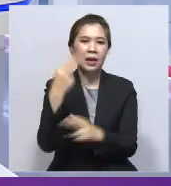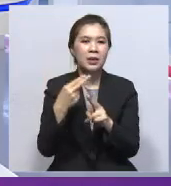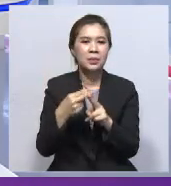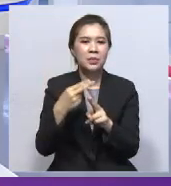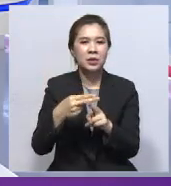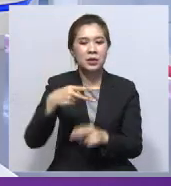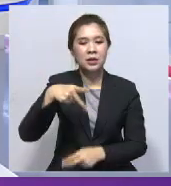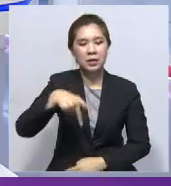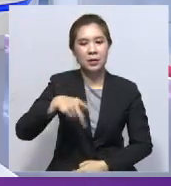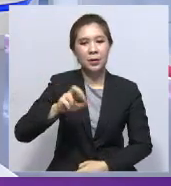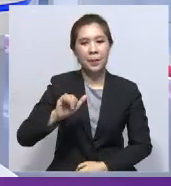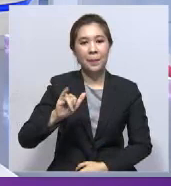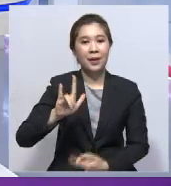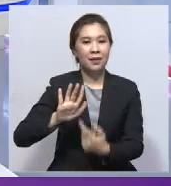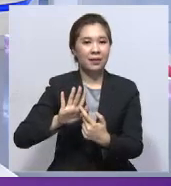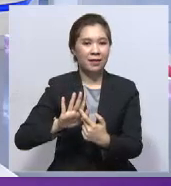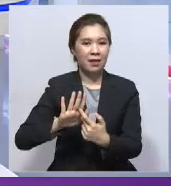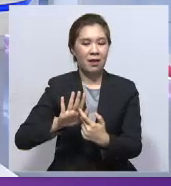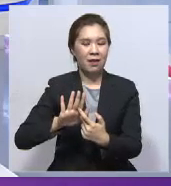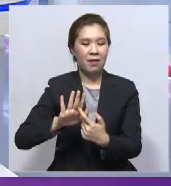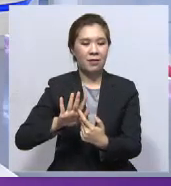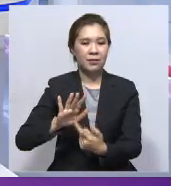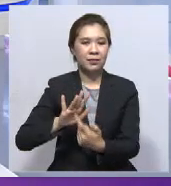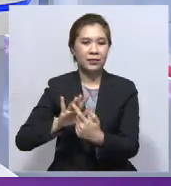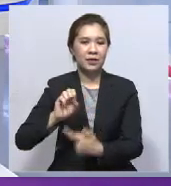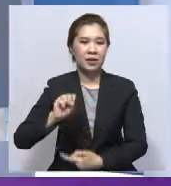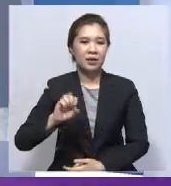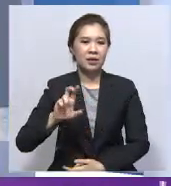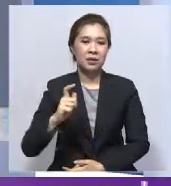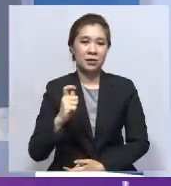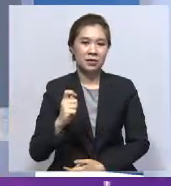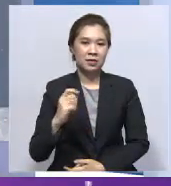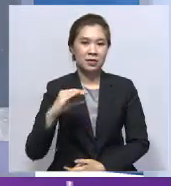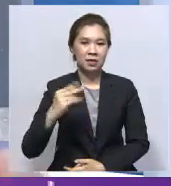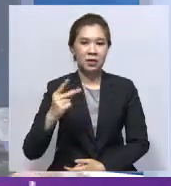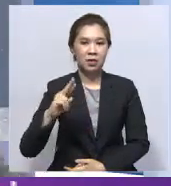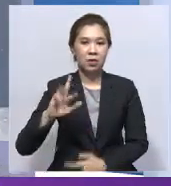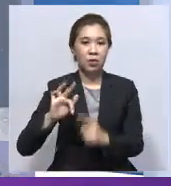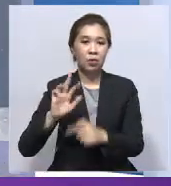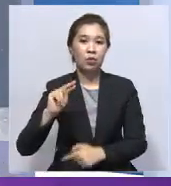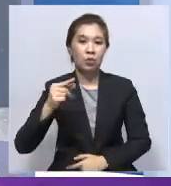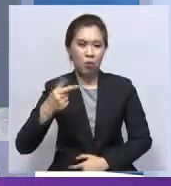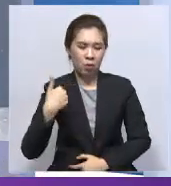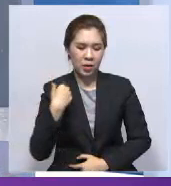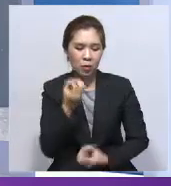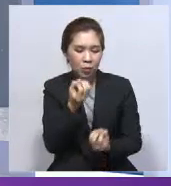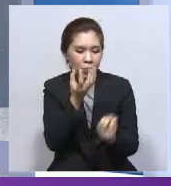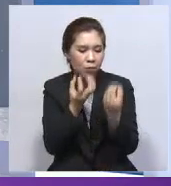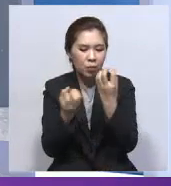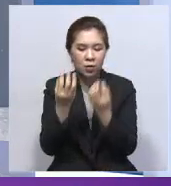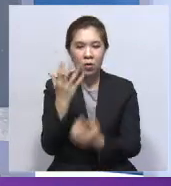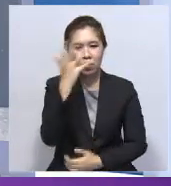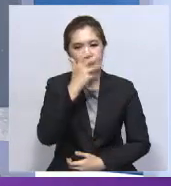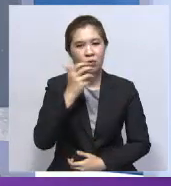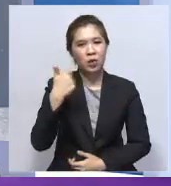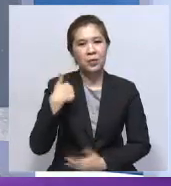ที่เรียกติดปากกันว่าซากุระเมืองไทยนะครับ สวยเลย ตอนนี้ออกดอกบานสะพรั่งนะครับก็ออกดอกพร้อมกันในหลายจุดก็รอให้นักท่องเ